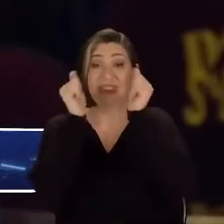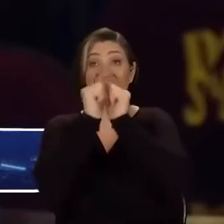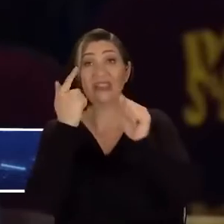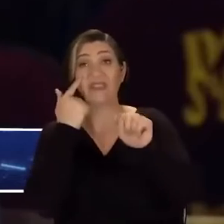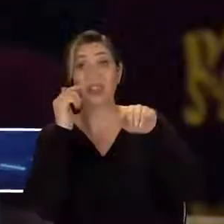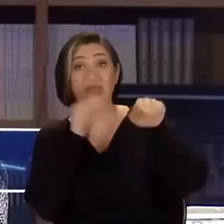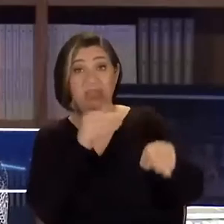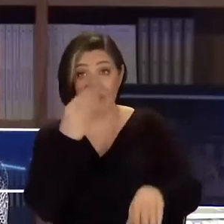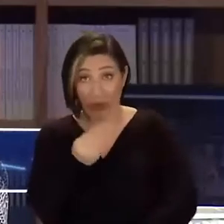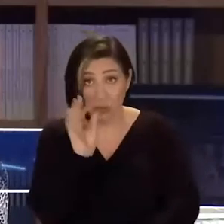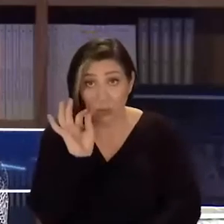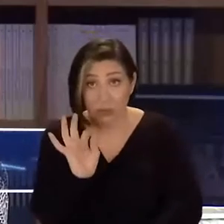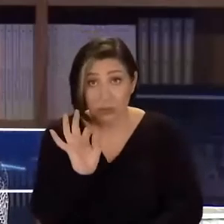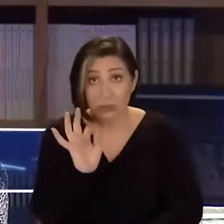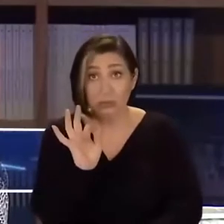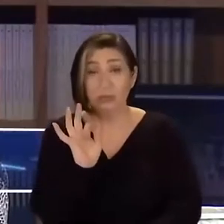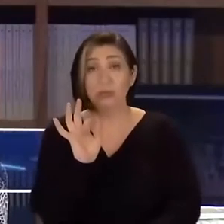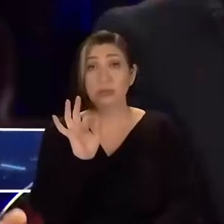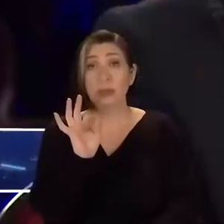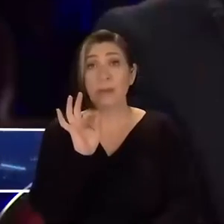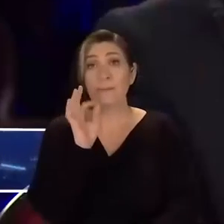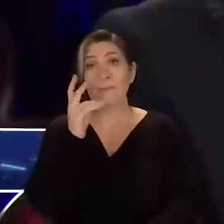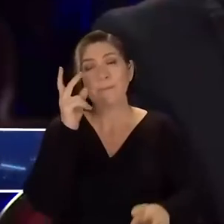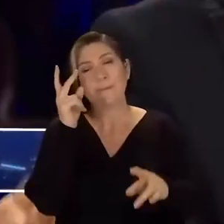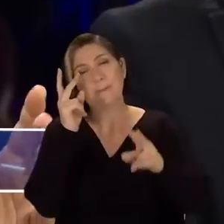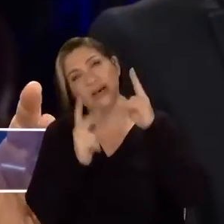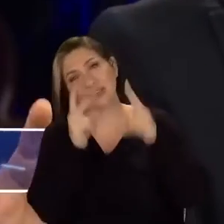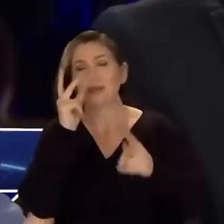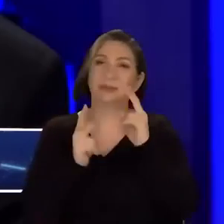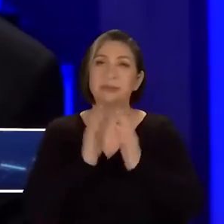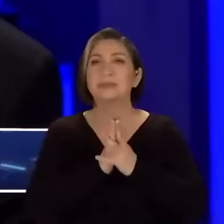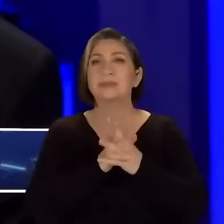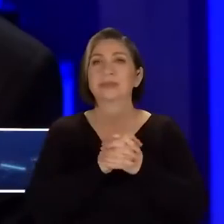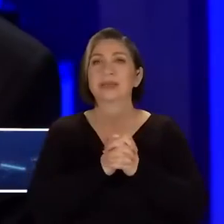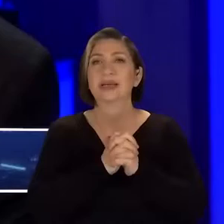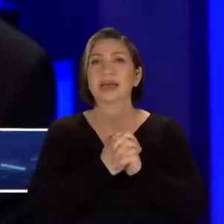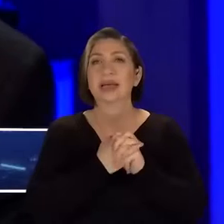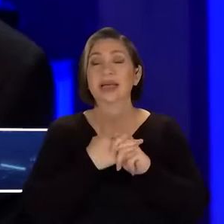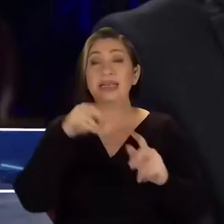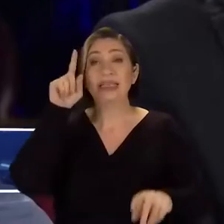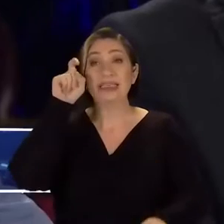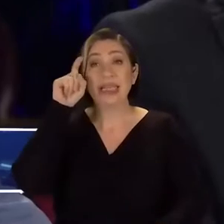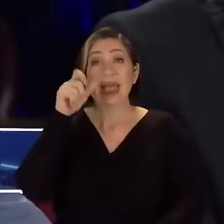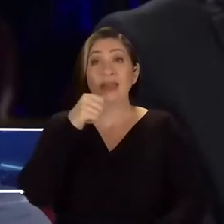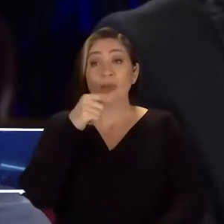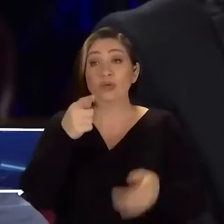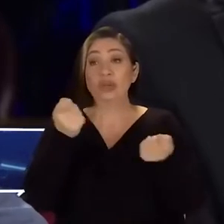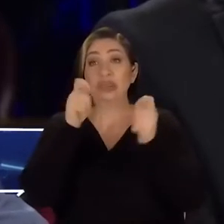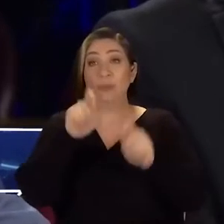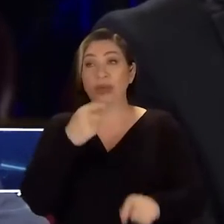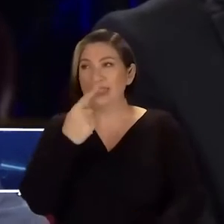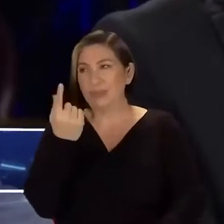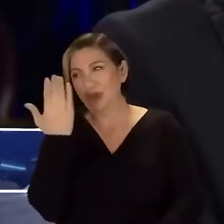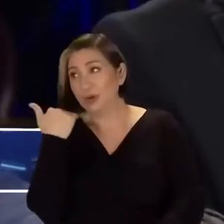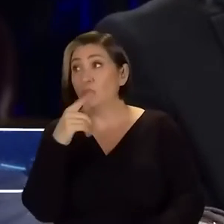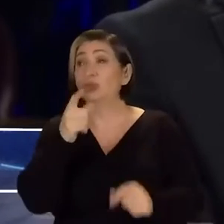duruyor. İşte... Yani belli bir kısmının. Az önce hani dediniz ya, zeki adamlar bu işi yapıyor falan filan diye.